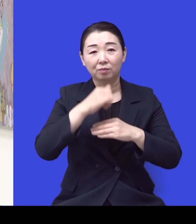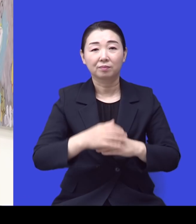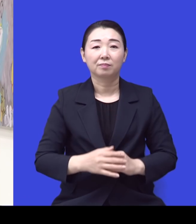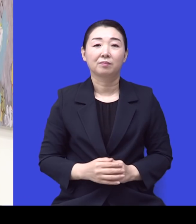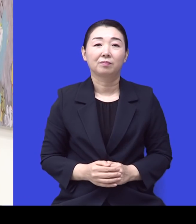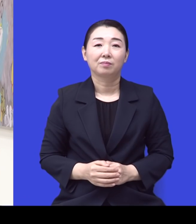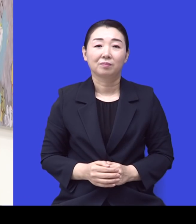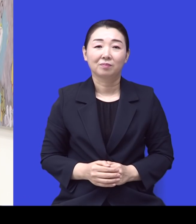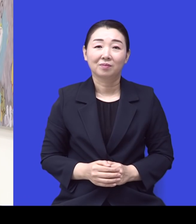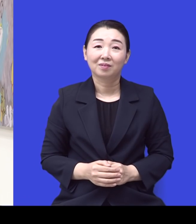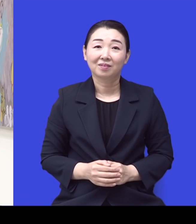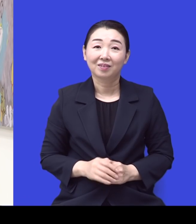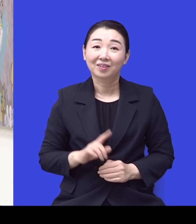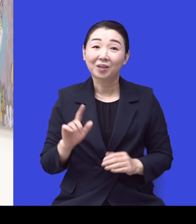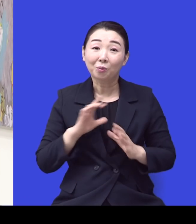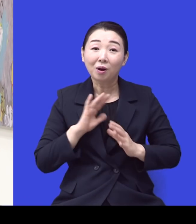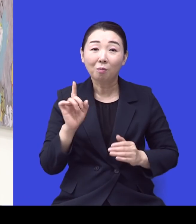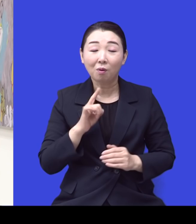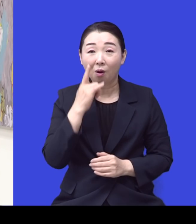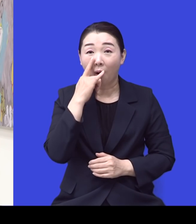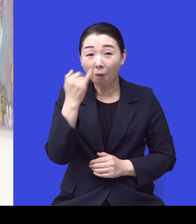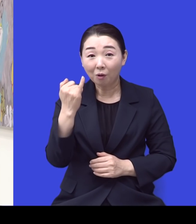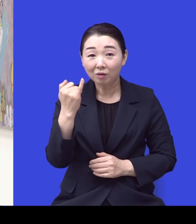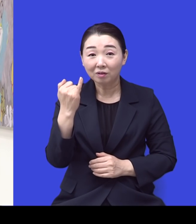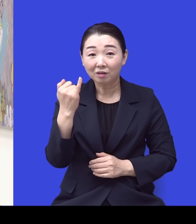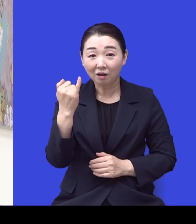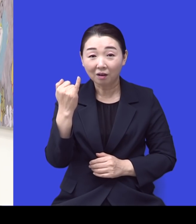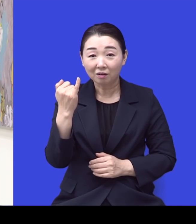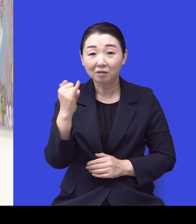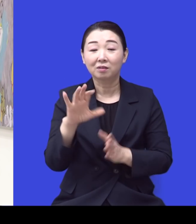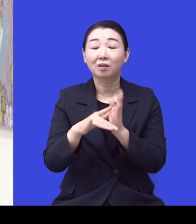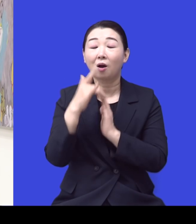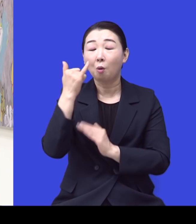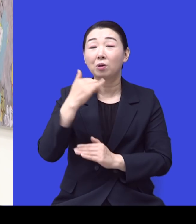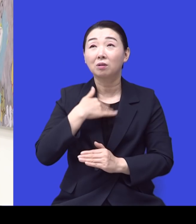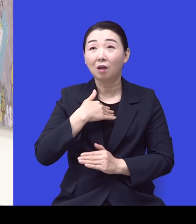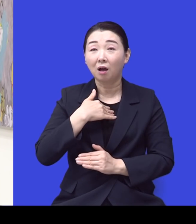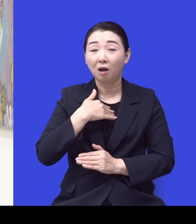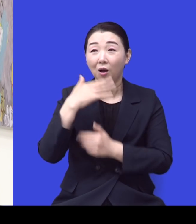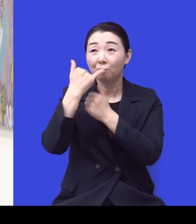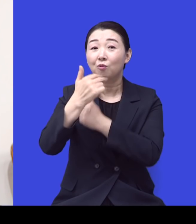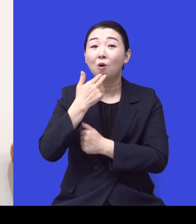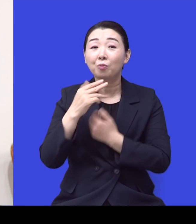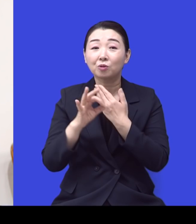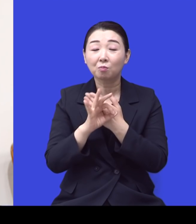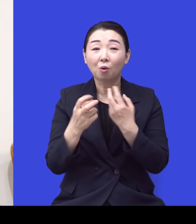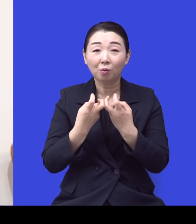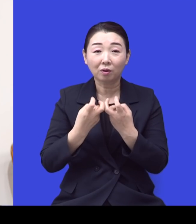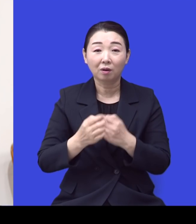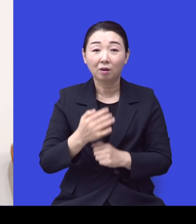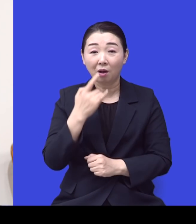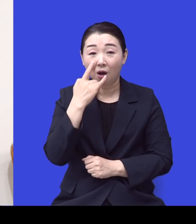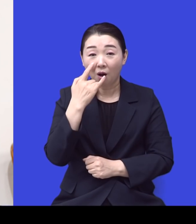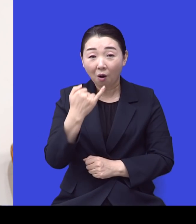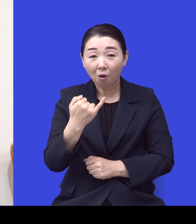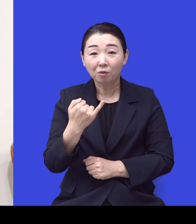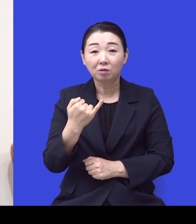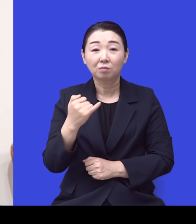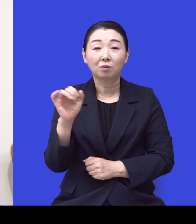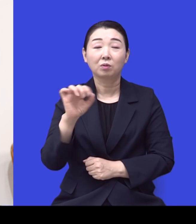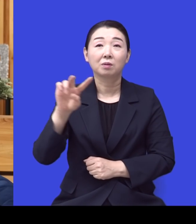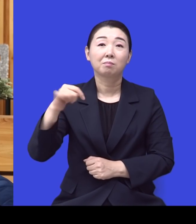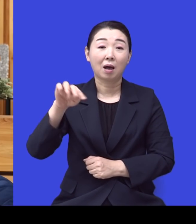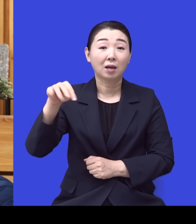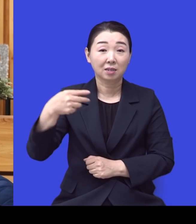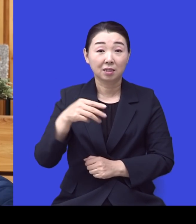하고 근데 놀라운 게 어머니가 그때 제가 어머니한테 어머니 저를 그때 안 불렀으면 어떡하냐 그랬더니 어머니는 마실에 내려가 계셨대요 그